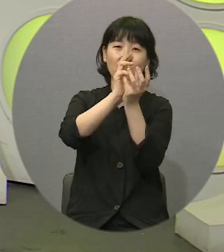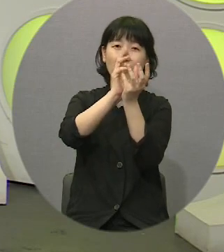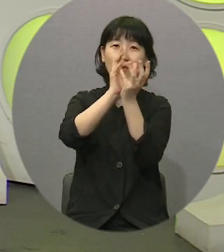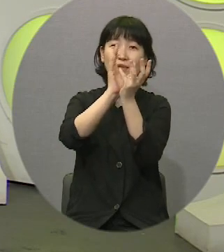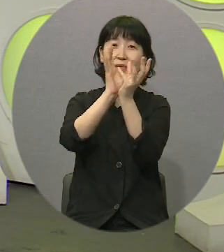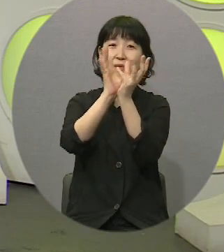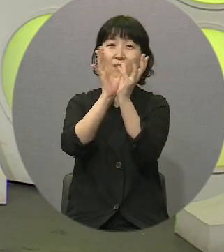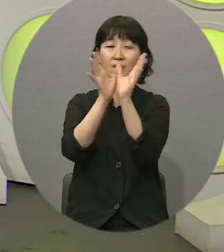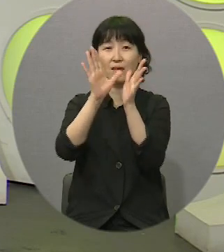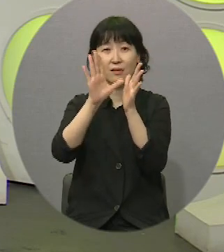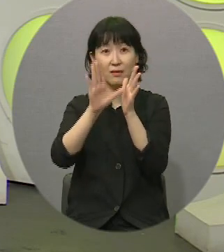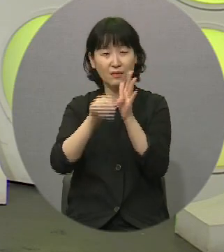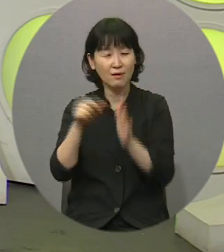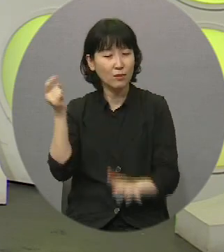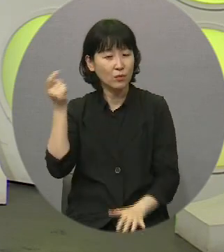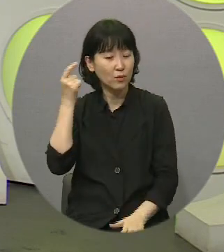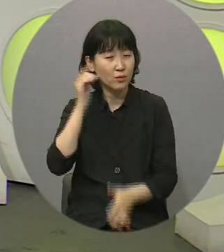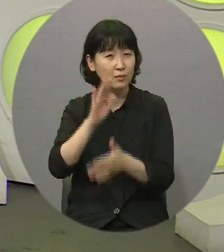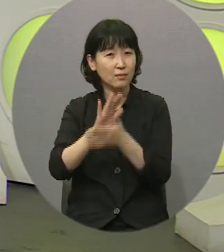소리가 없고